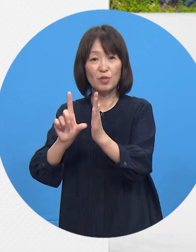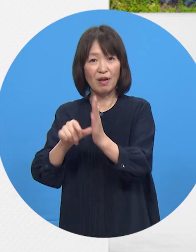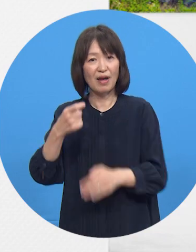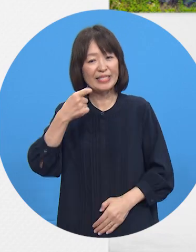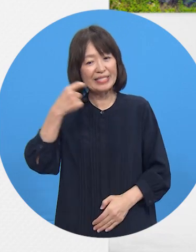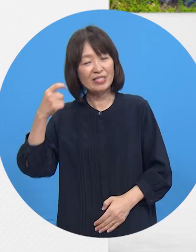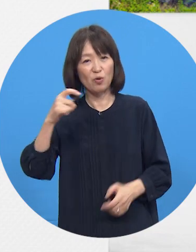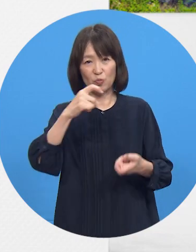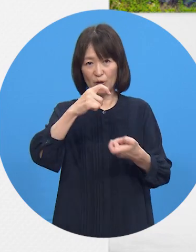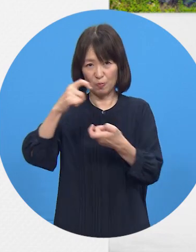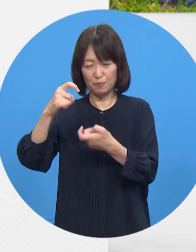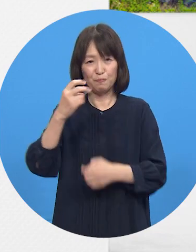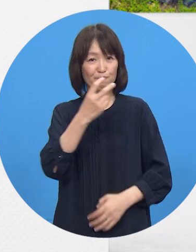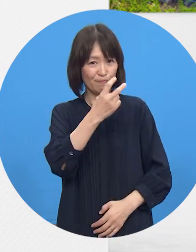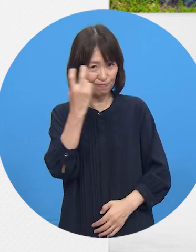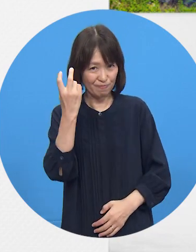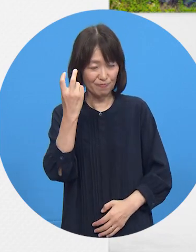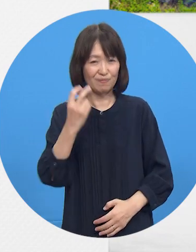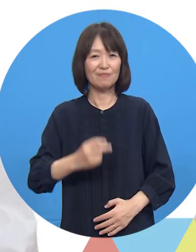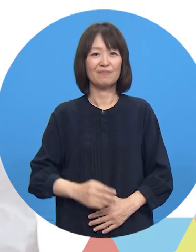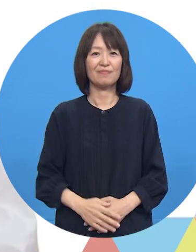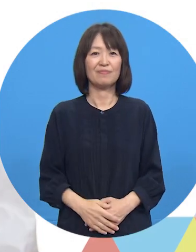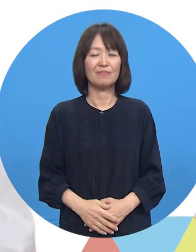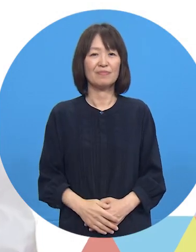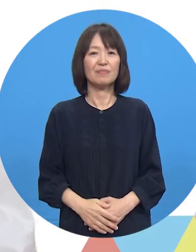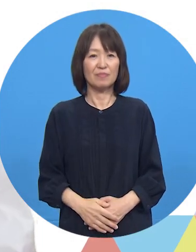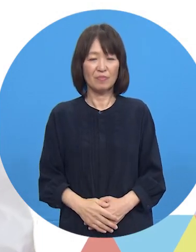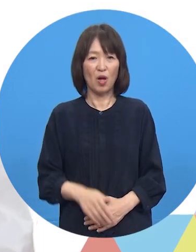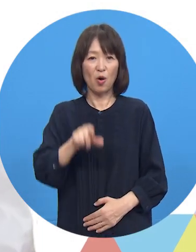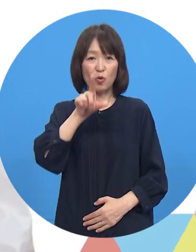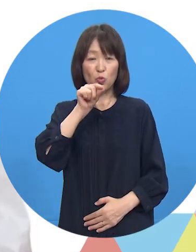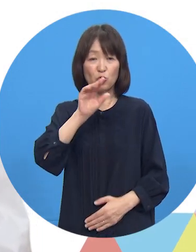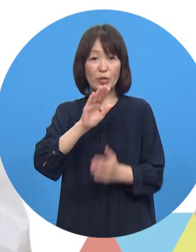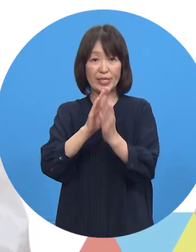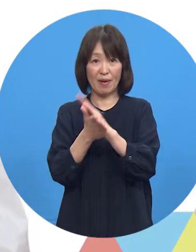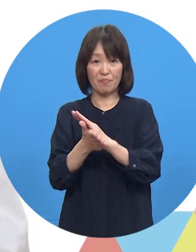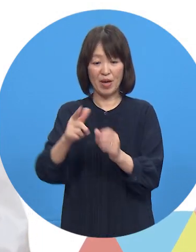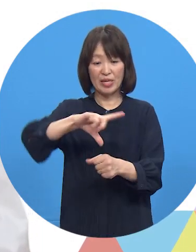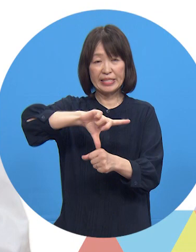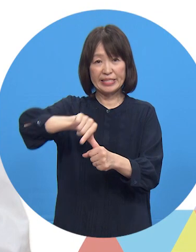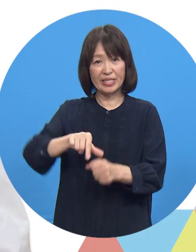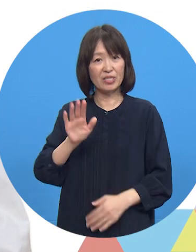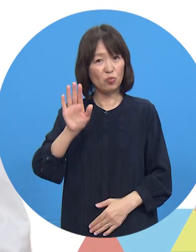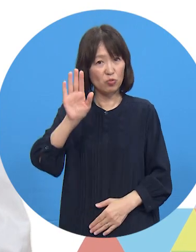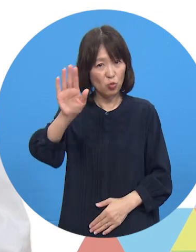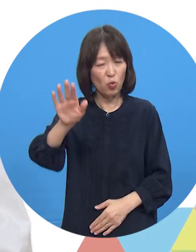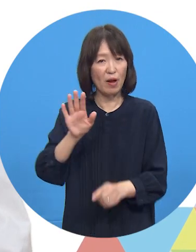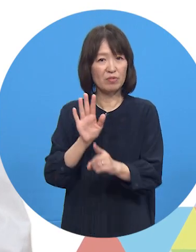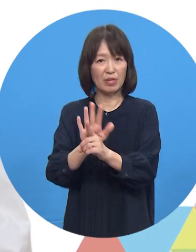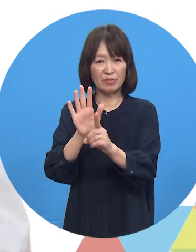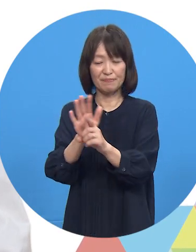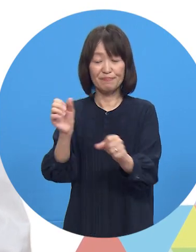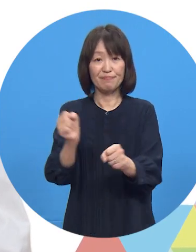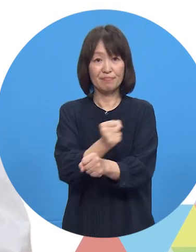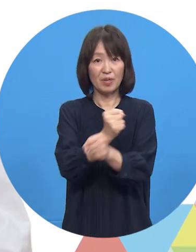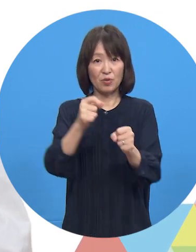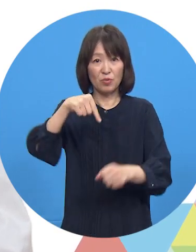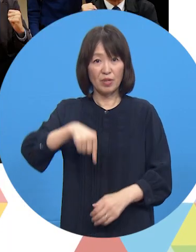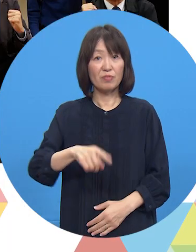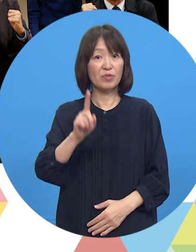になるワードが見つかりました。鳥取県は地域の将来を支える産業の一つと